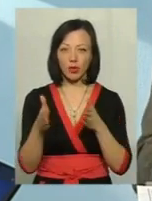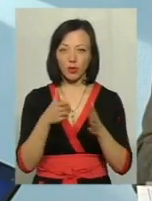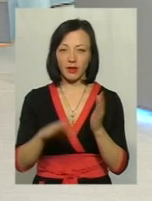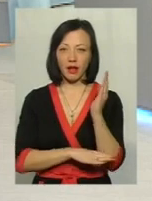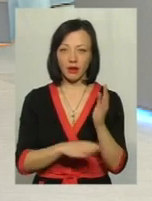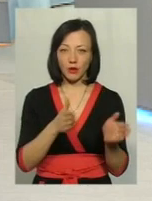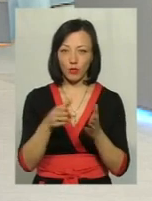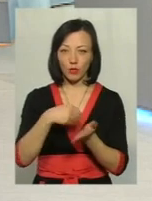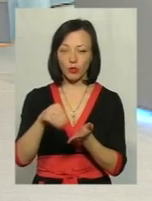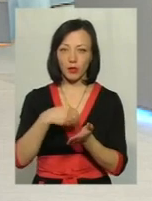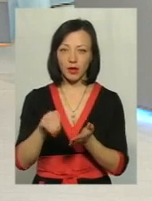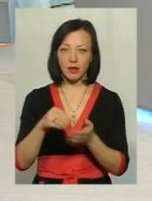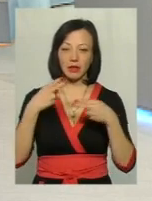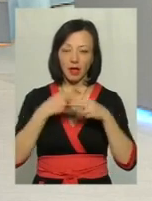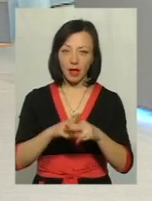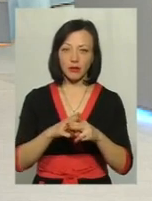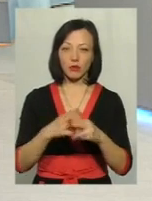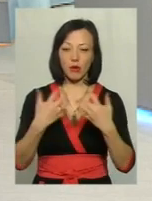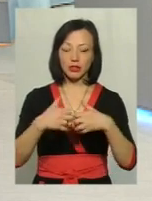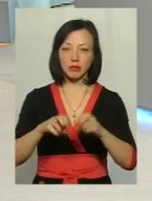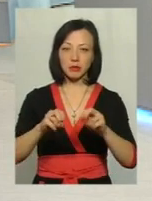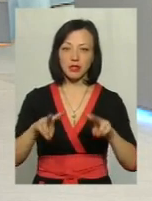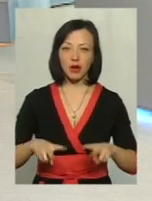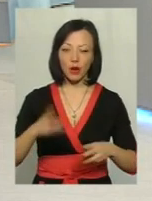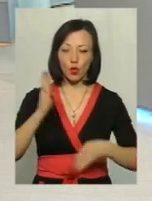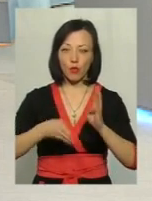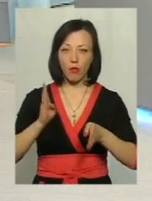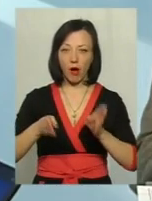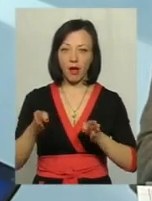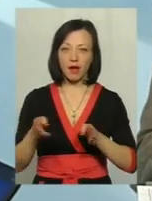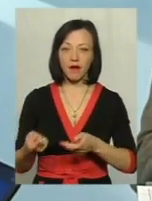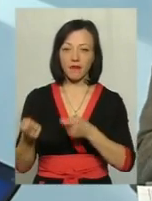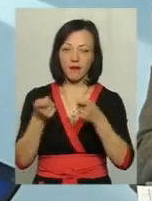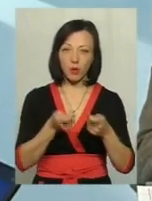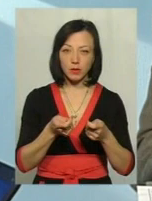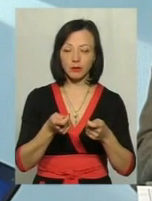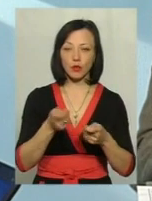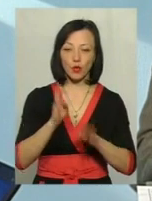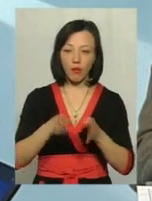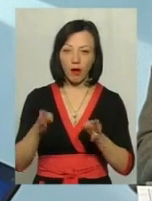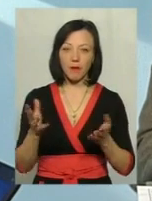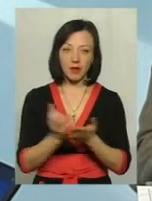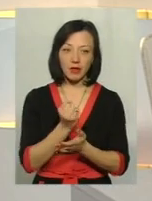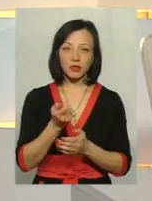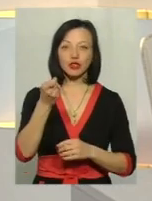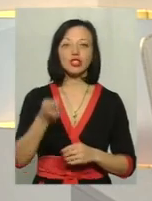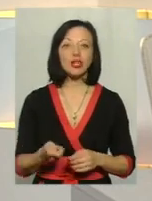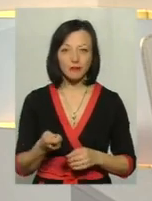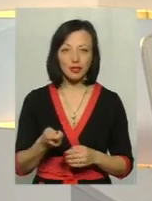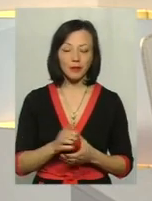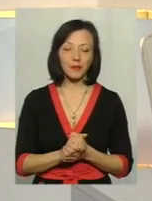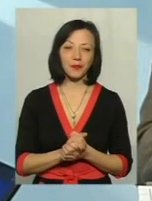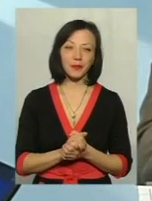приготовлюємо. Закупили техніку, машини спеціальні рубальні, вивозимо ліс, рубаємо, так виходить все ж таки набагато